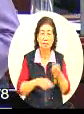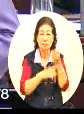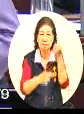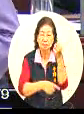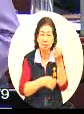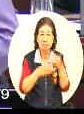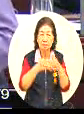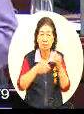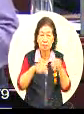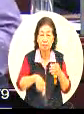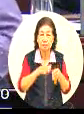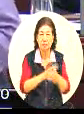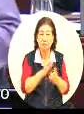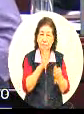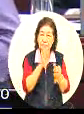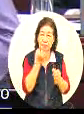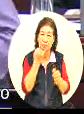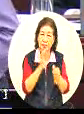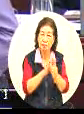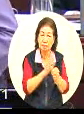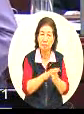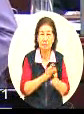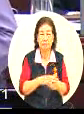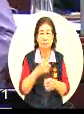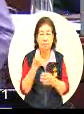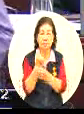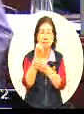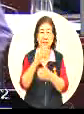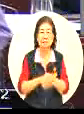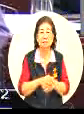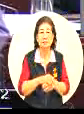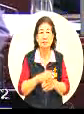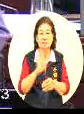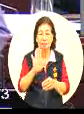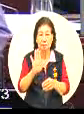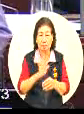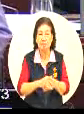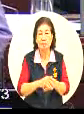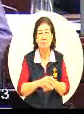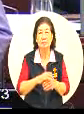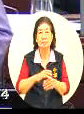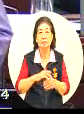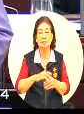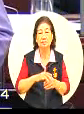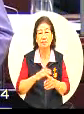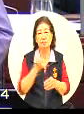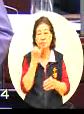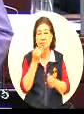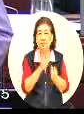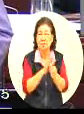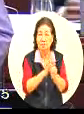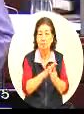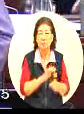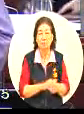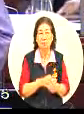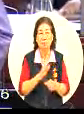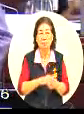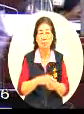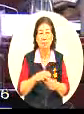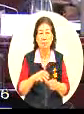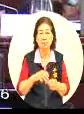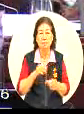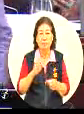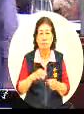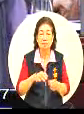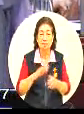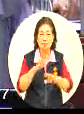以协助为他争取应有的公道？啊，这个部分我请，啊、然后我们到时候会跟陈议员说明。